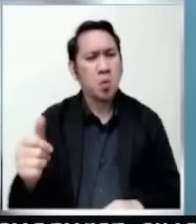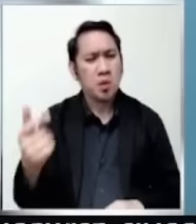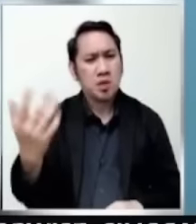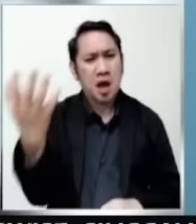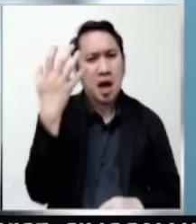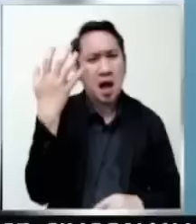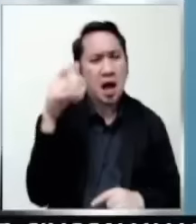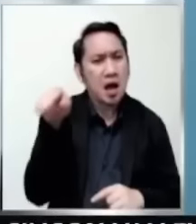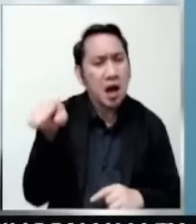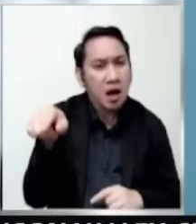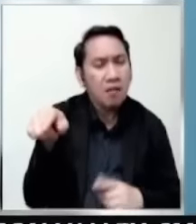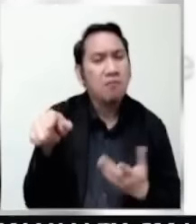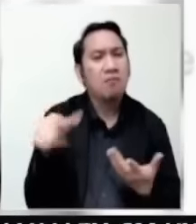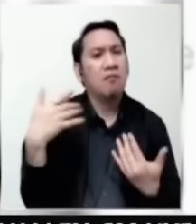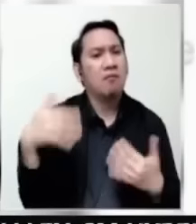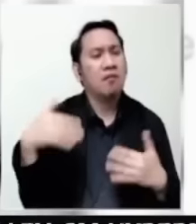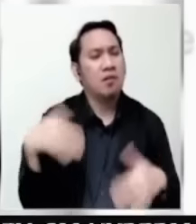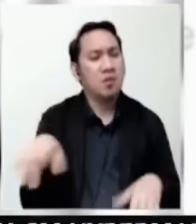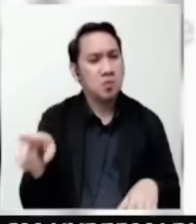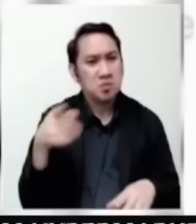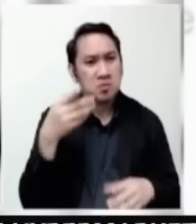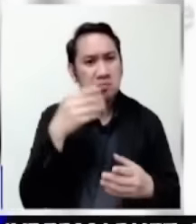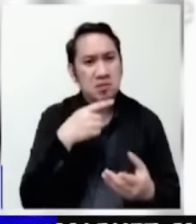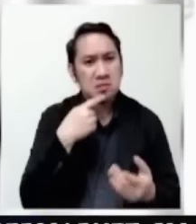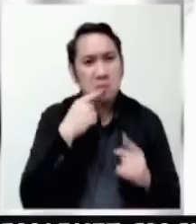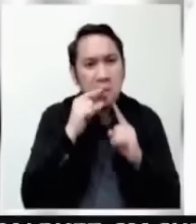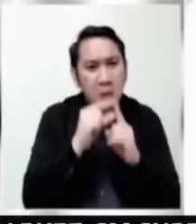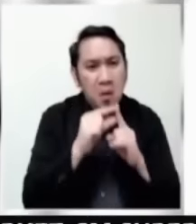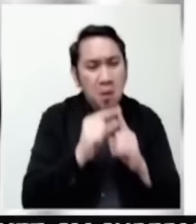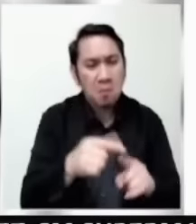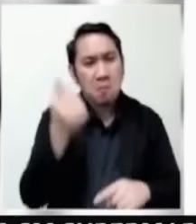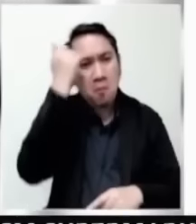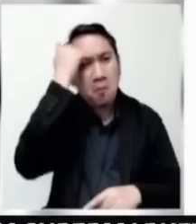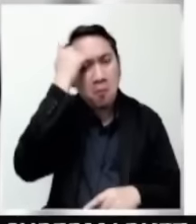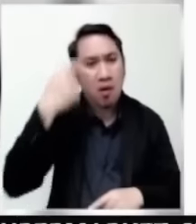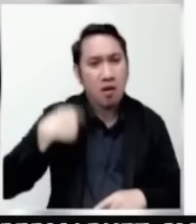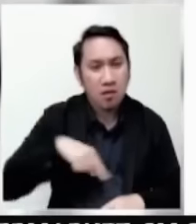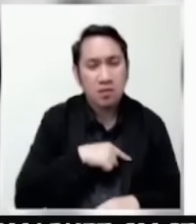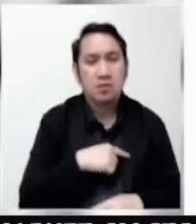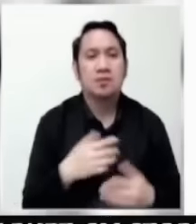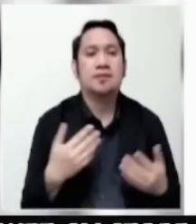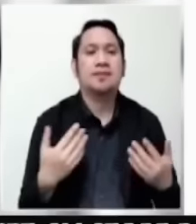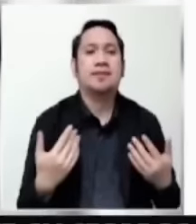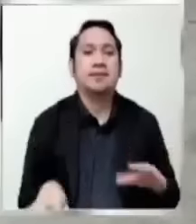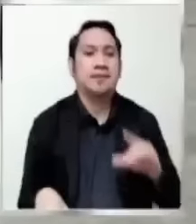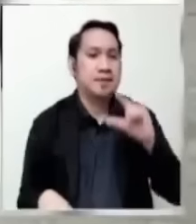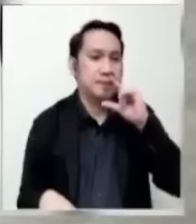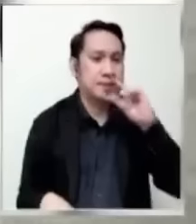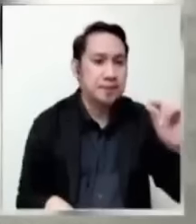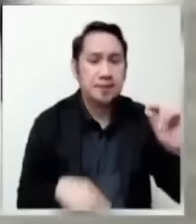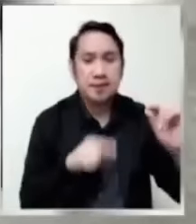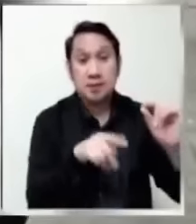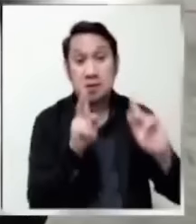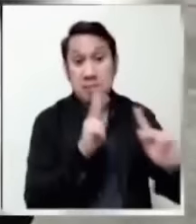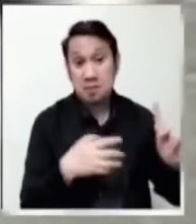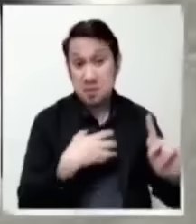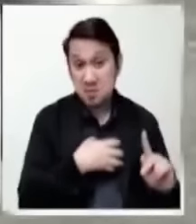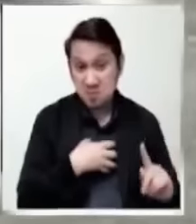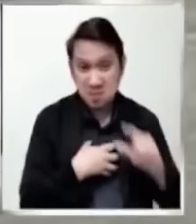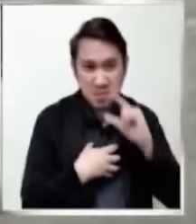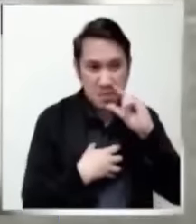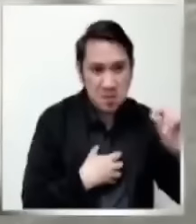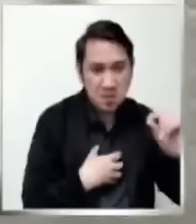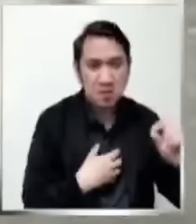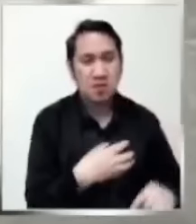nagbumura siya ng bobo daw kami. Naghain na ng reklamo at nag-report na sa police at NBI ang mga complainant. Sabi naman ng